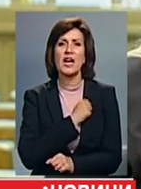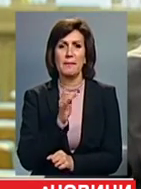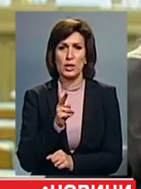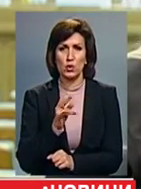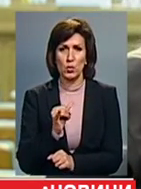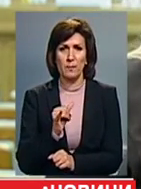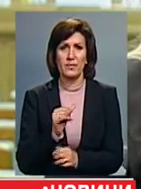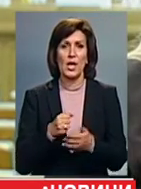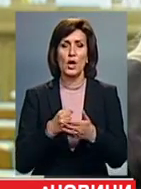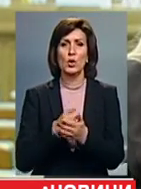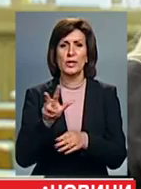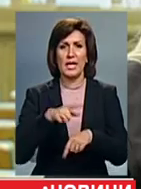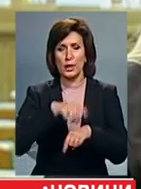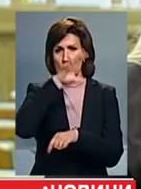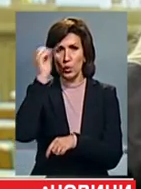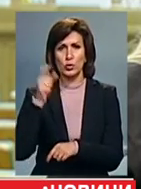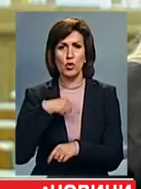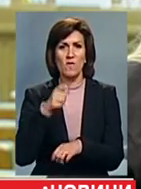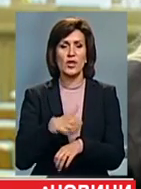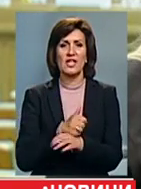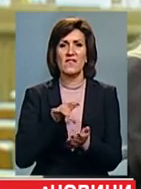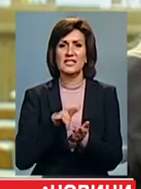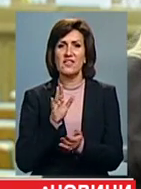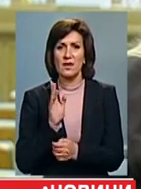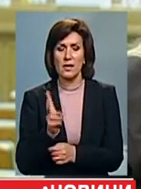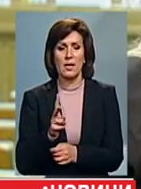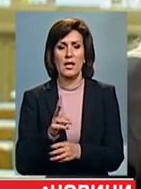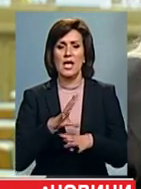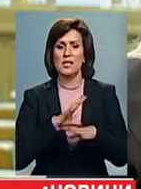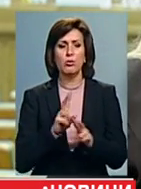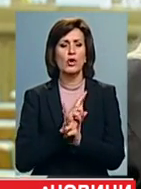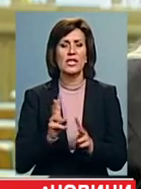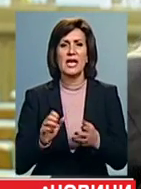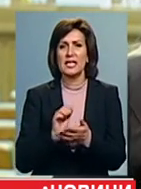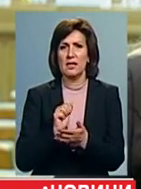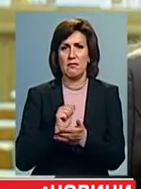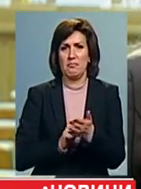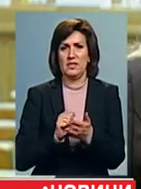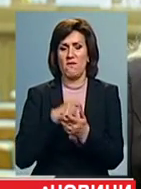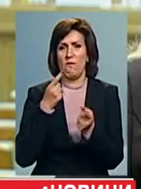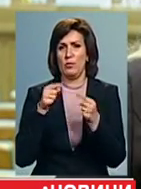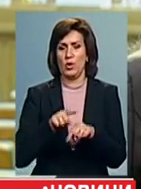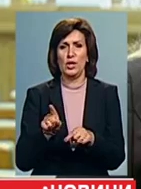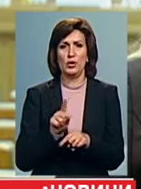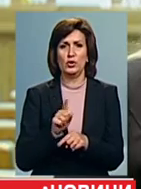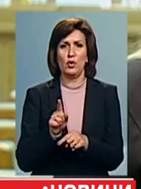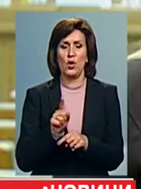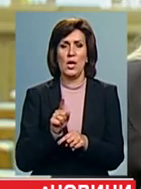Красноармійську. Ще до 3-ї години ночі, говорить голова ЦВК, не було ніяких підстав говорити про те, що вибори